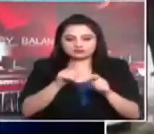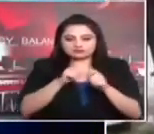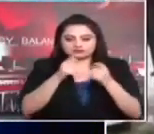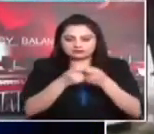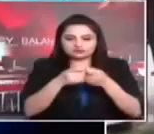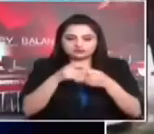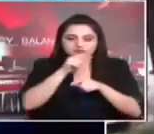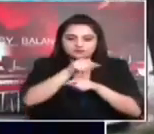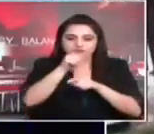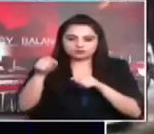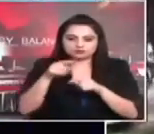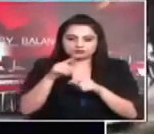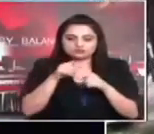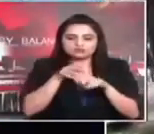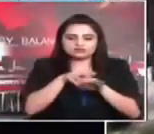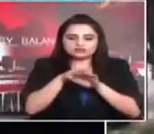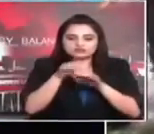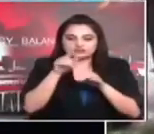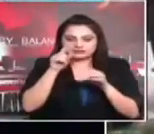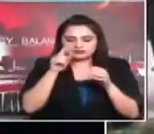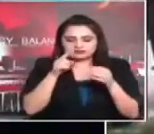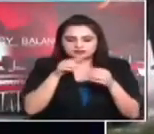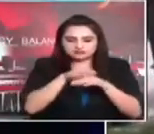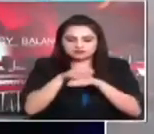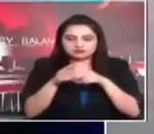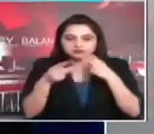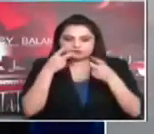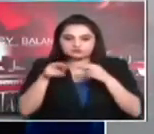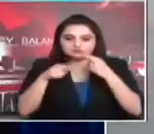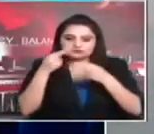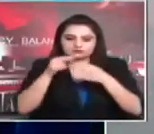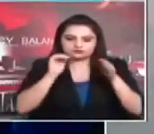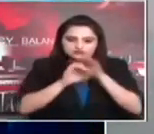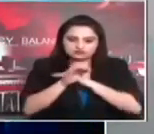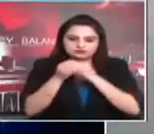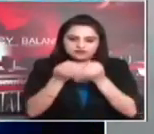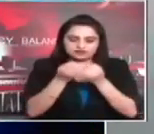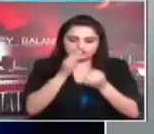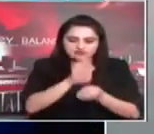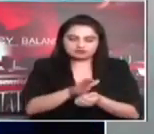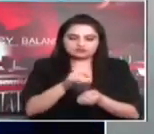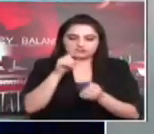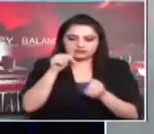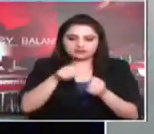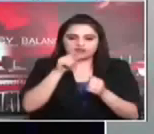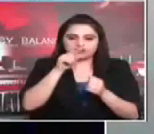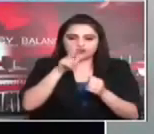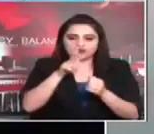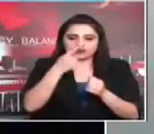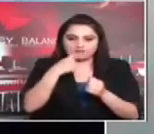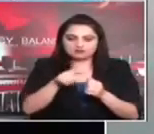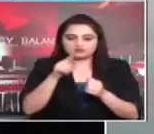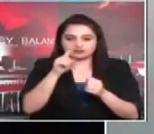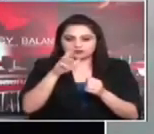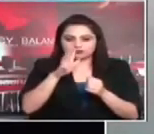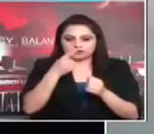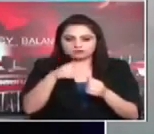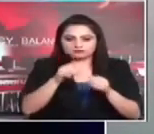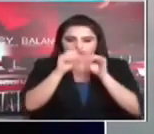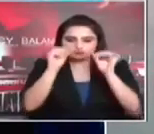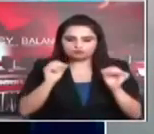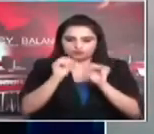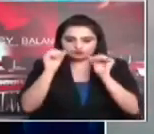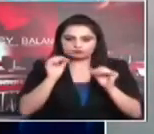1 दर्जनभन्दा बढी होटल तथा रेस्टुरेन्ट सञ्चालनमा आएका छन्। 18-19 वटा दोकान छ, प्रत्येक